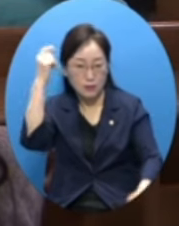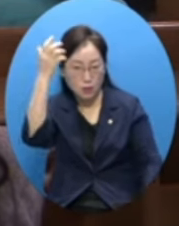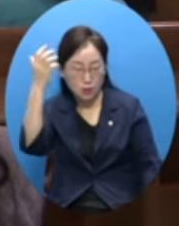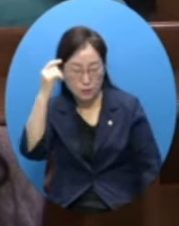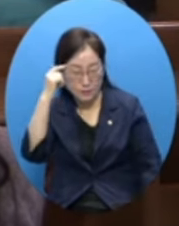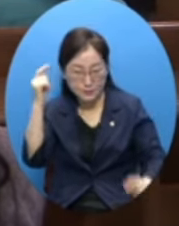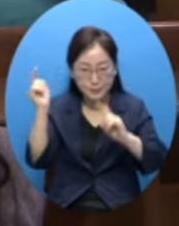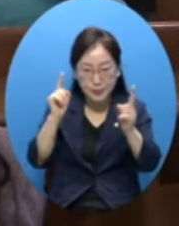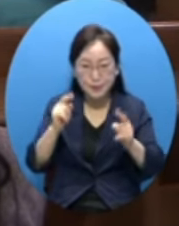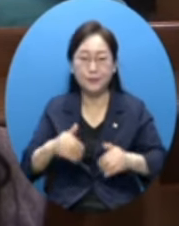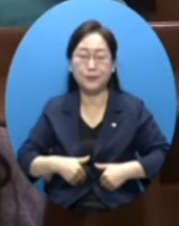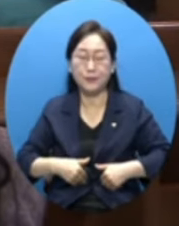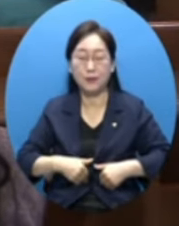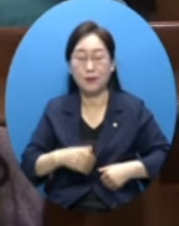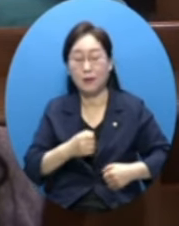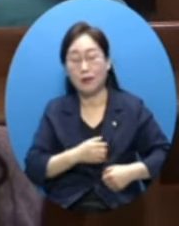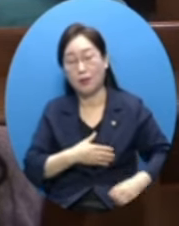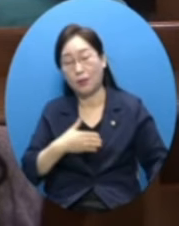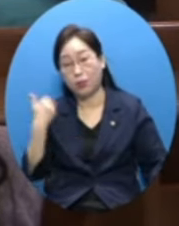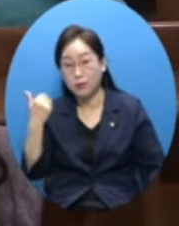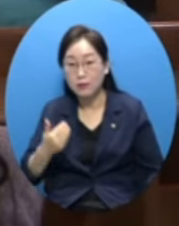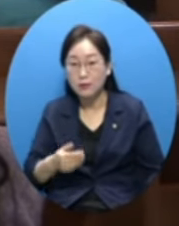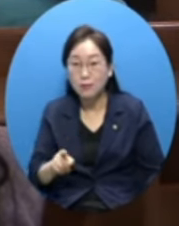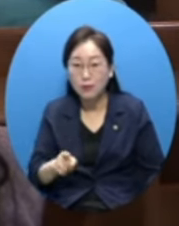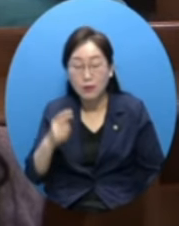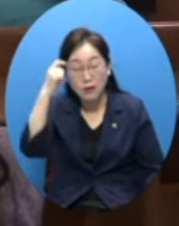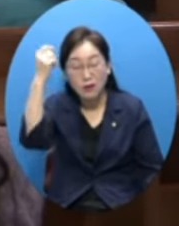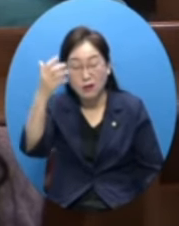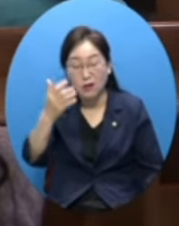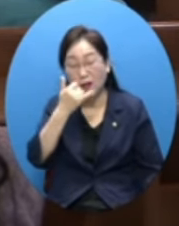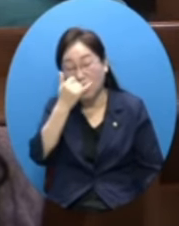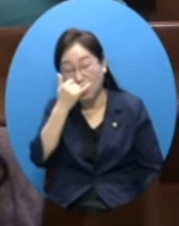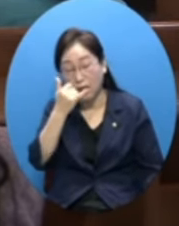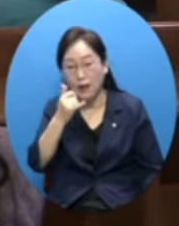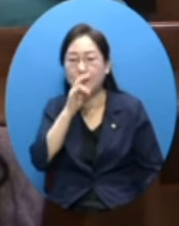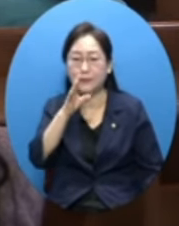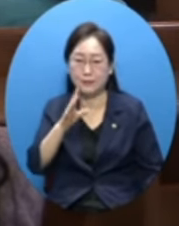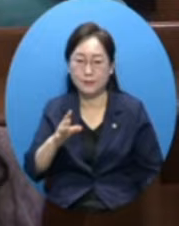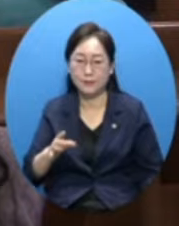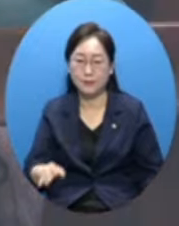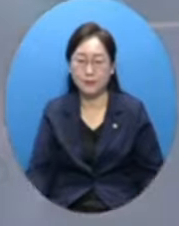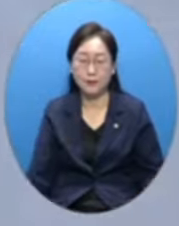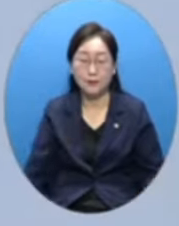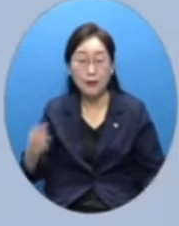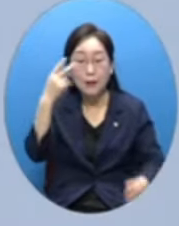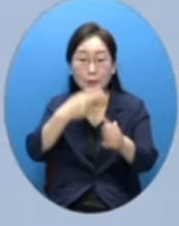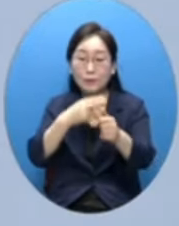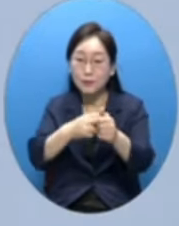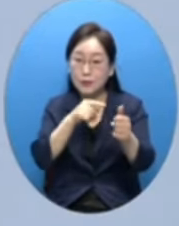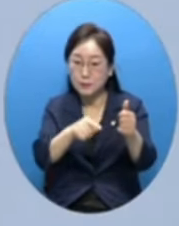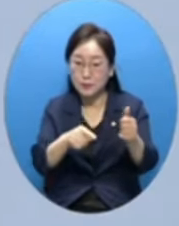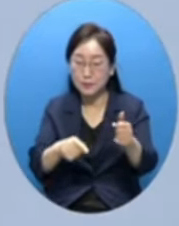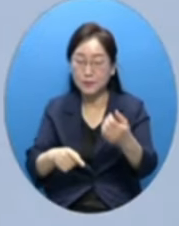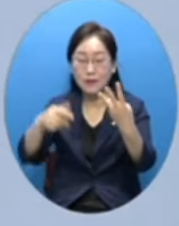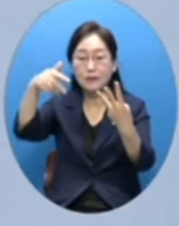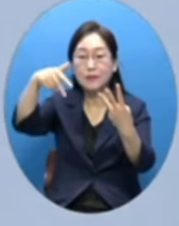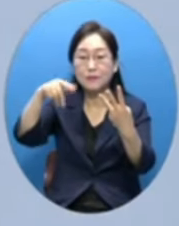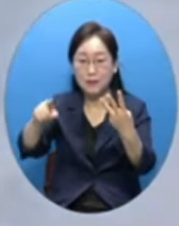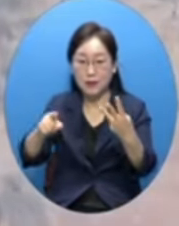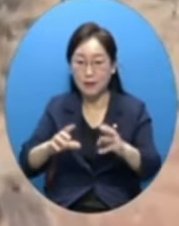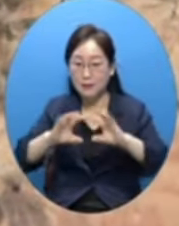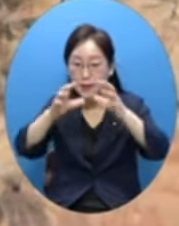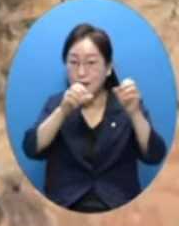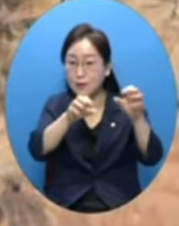됩니다 영적으로 나타서 영적인 잠을 자면 안 되는 것입니다 사도 바울이 제 3차 선교 갈